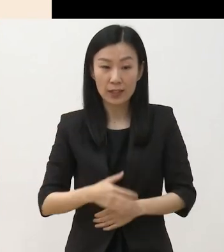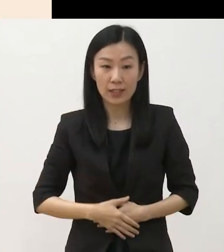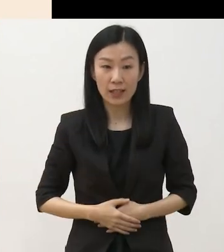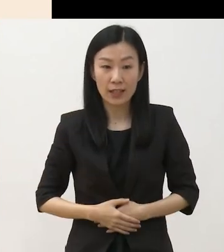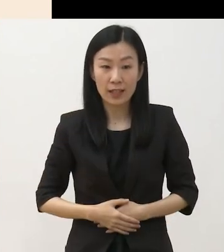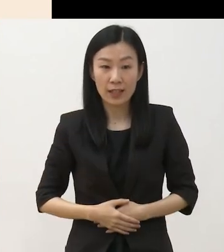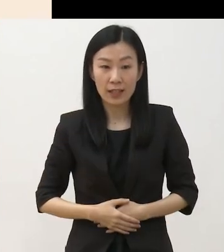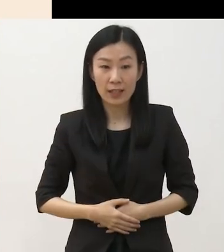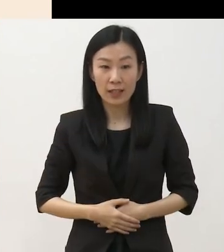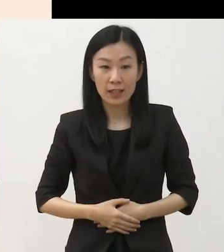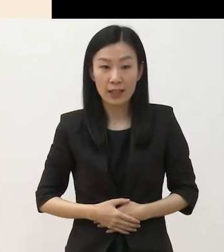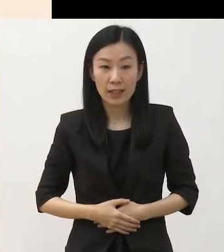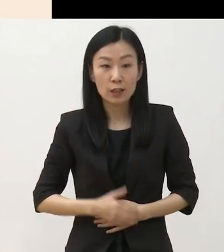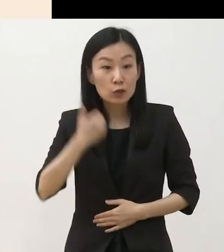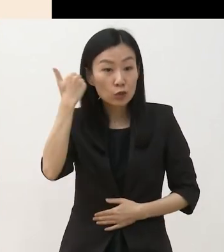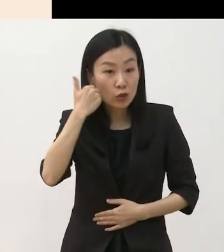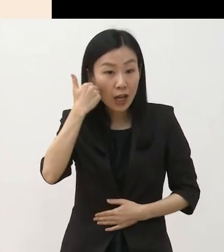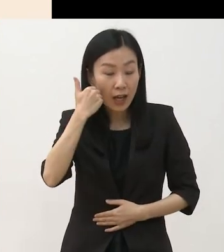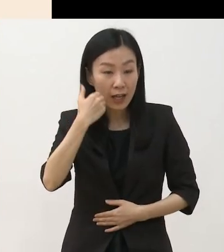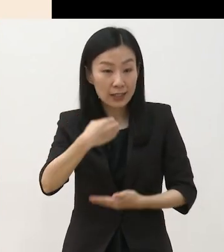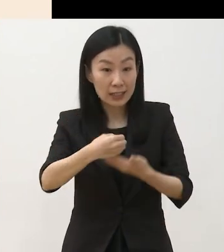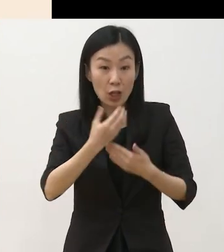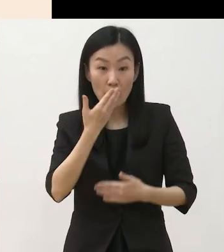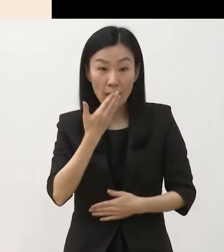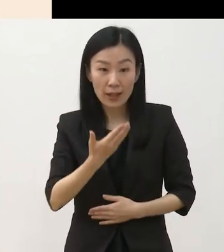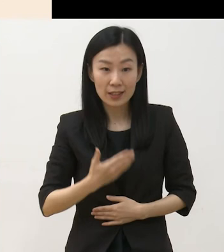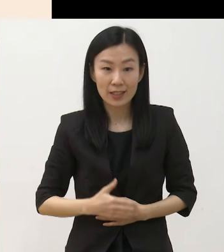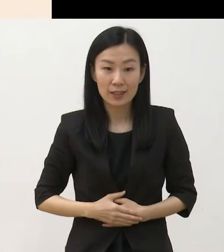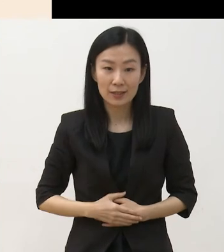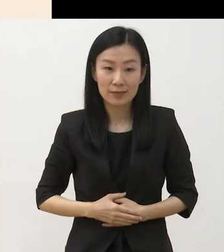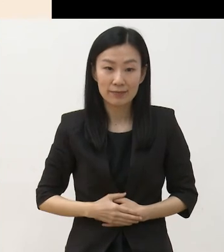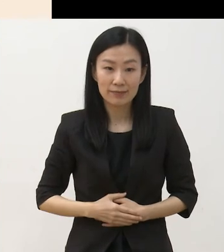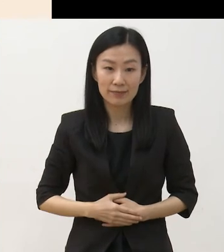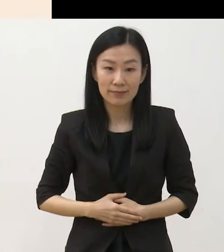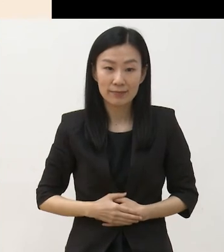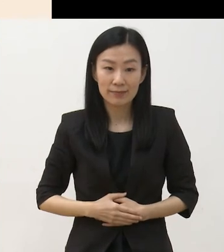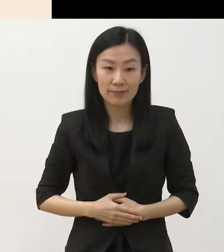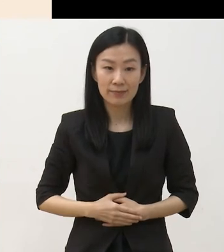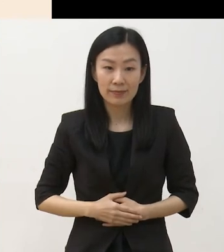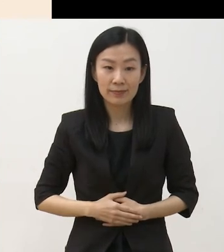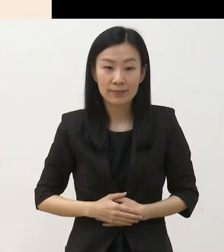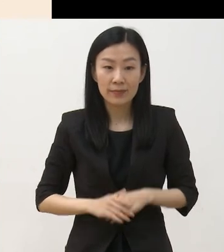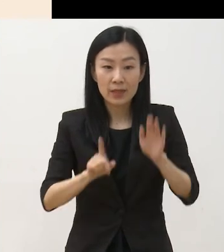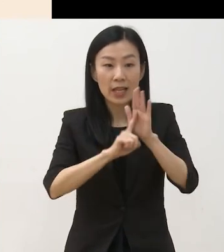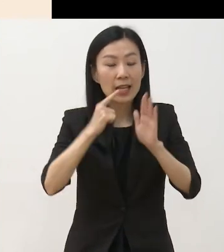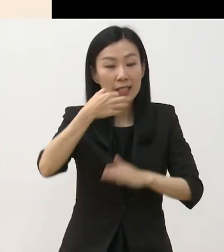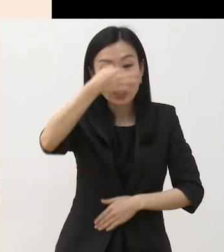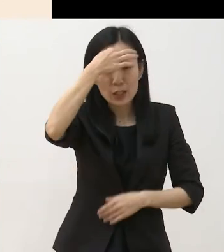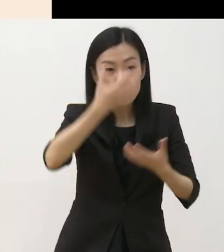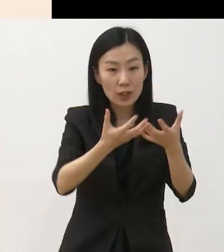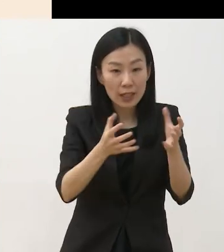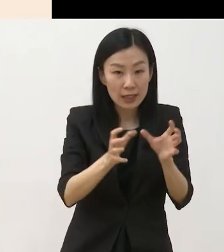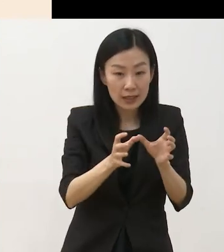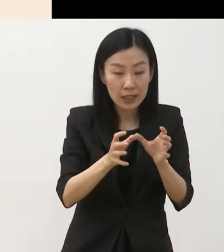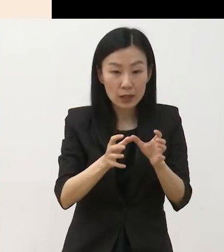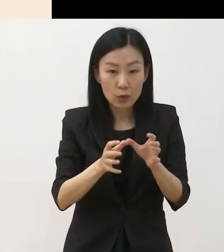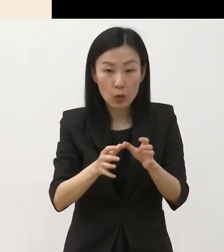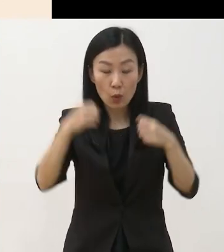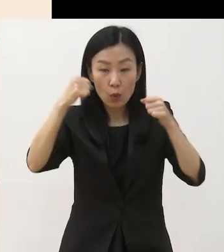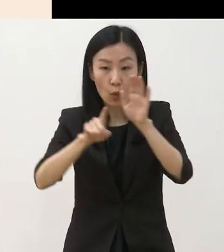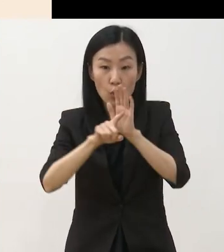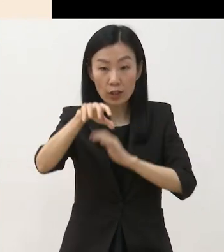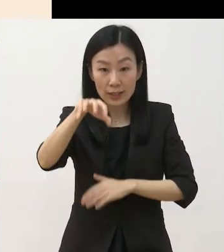지원 대상 및 신청 자격입니다. 지원 대상은 민간 공연예술 단체 또는 민간 공연장을 보유하고 있는